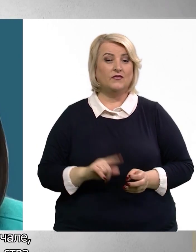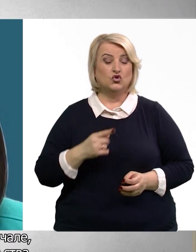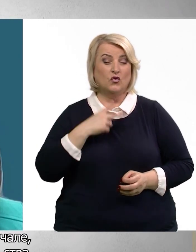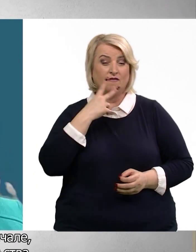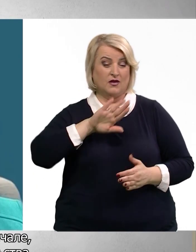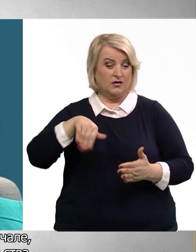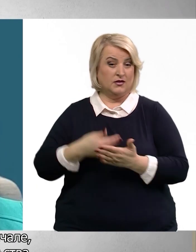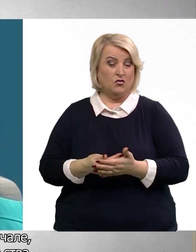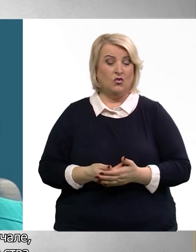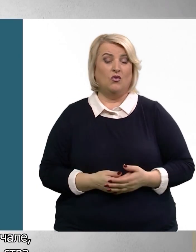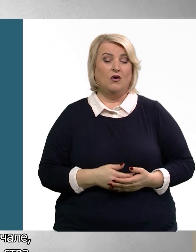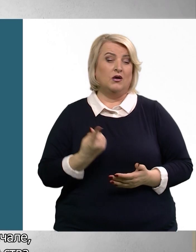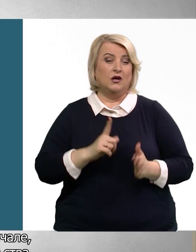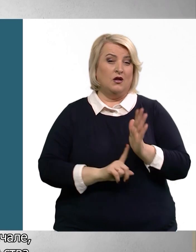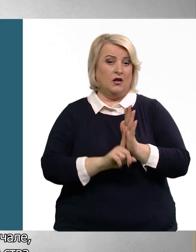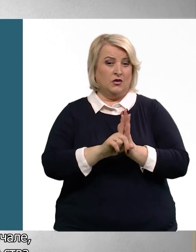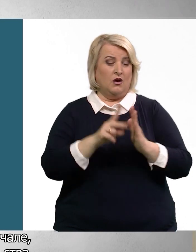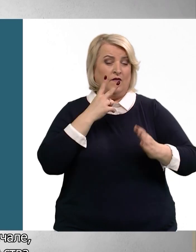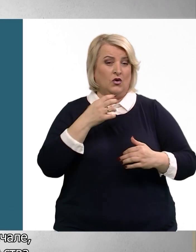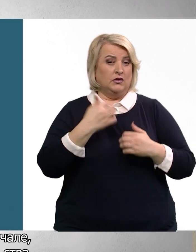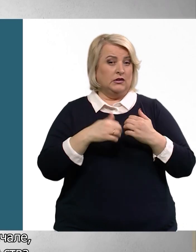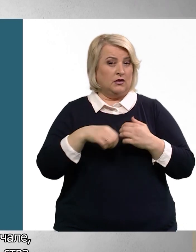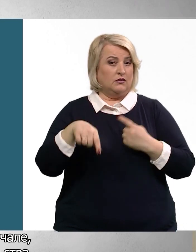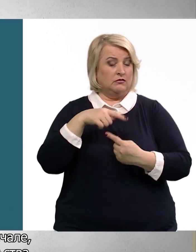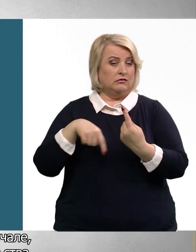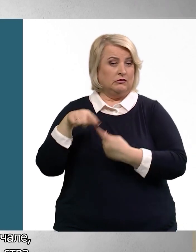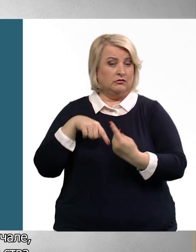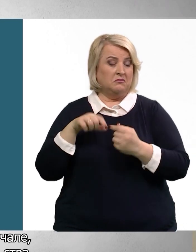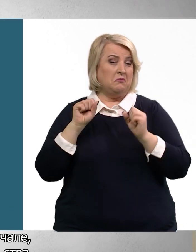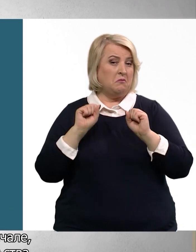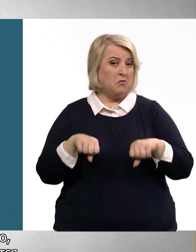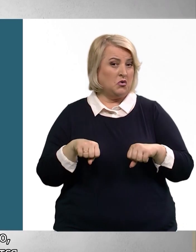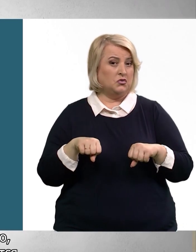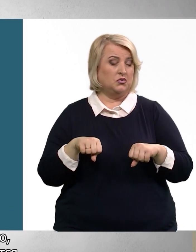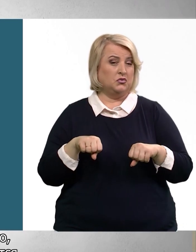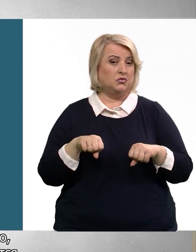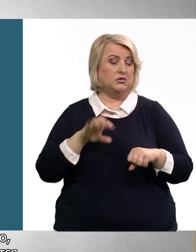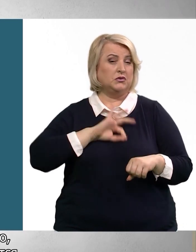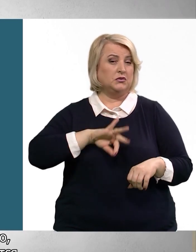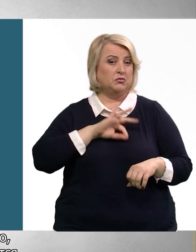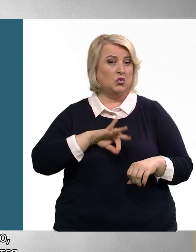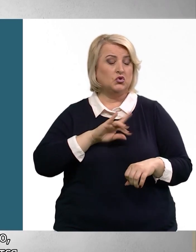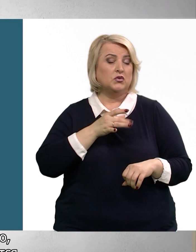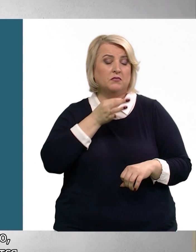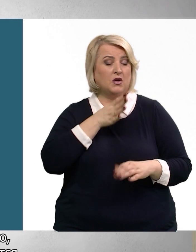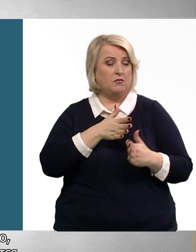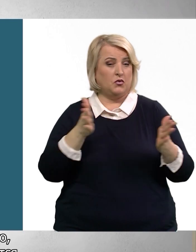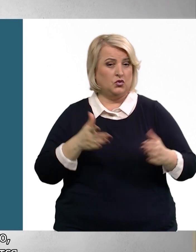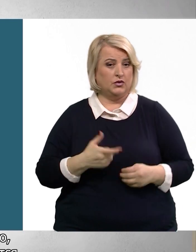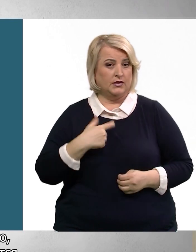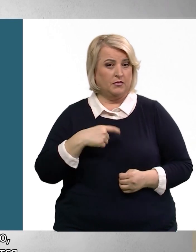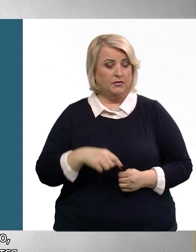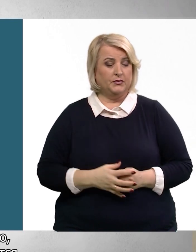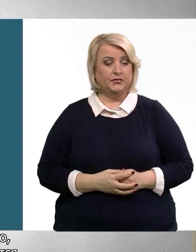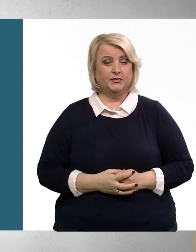Ce am văzut până acum este că la început văd că prin antreprenoriat ei pot să-și pună în practică ceea ce le place